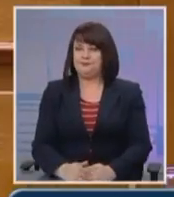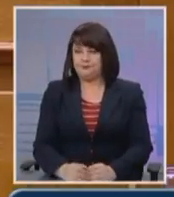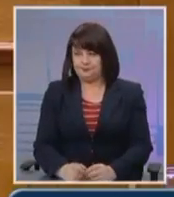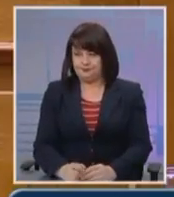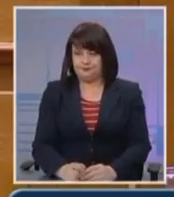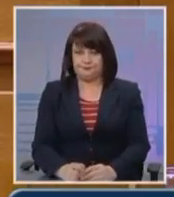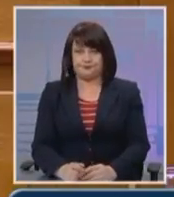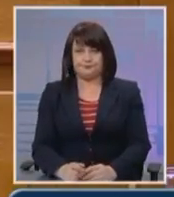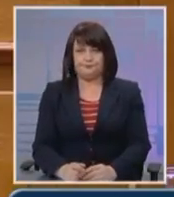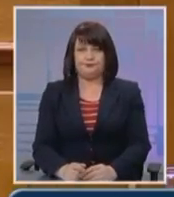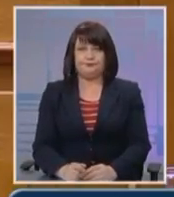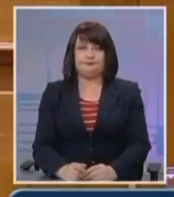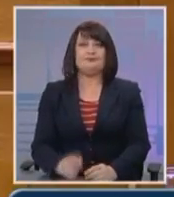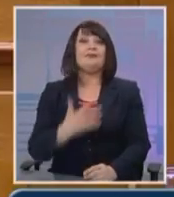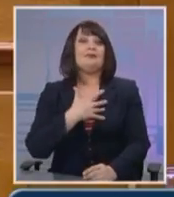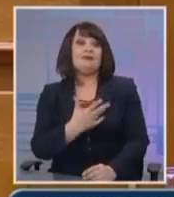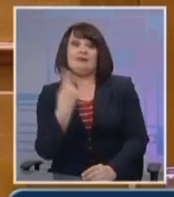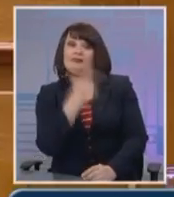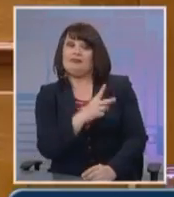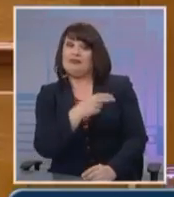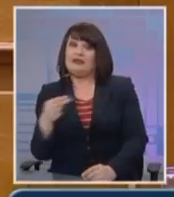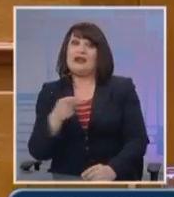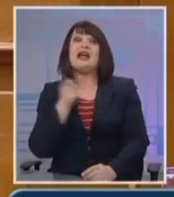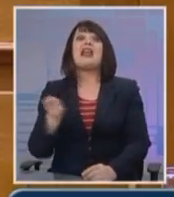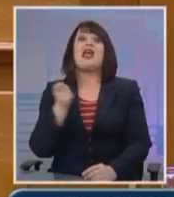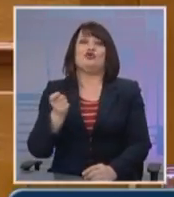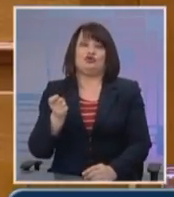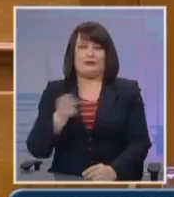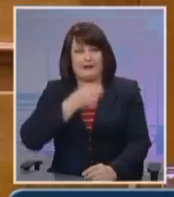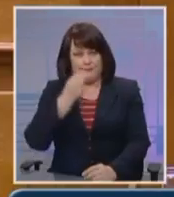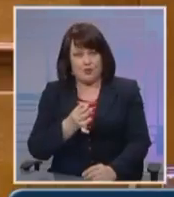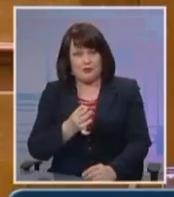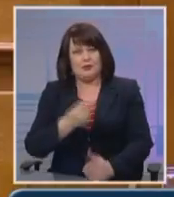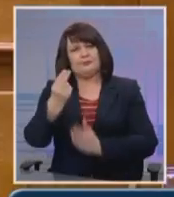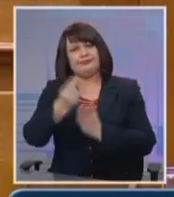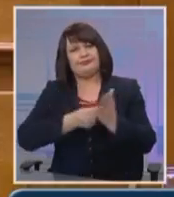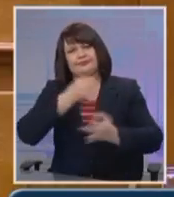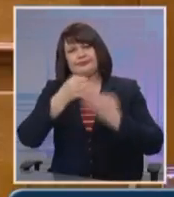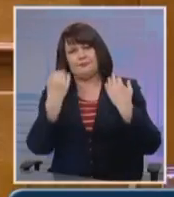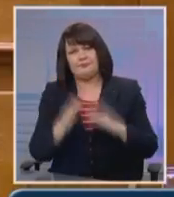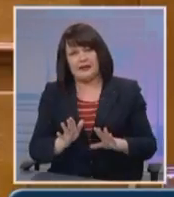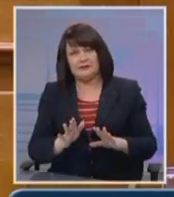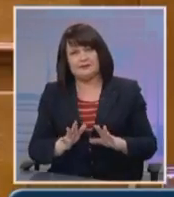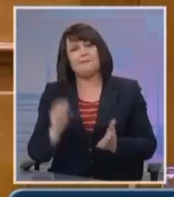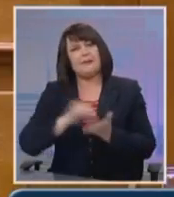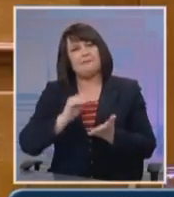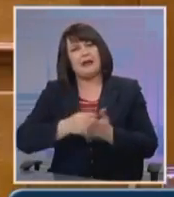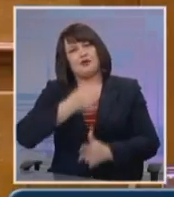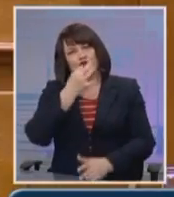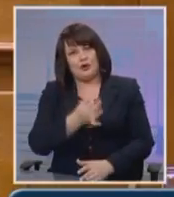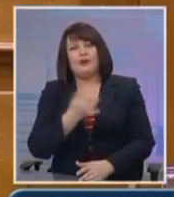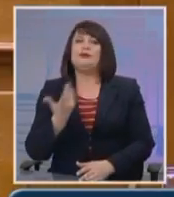στο αγαπημένο σας ζήτημα, το ζήτημα του χρέους. Σας το έχω πει πολλές φορές, σας το επαναλαμβάνω και